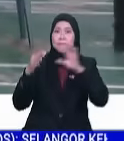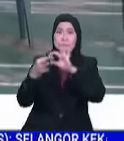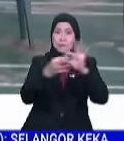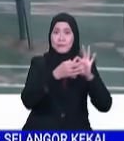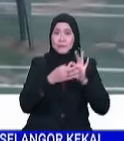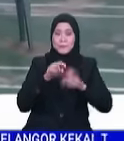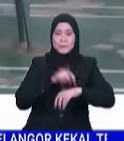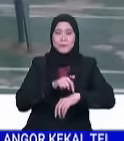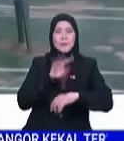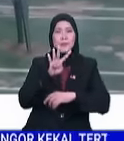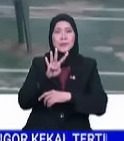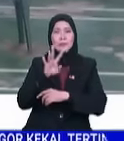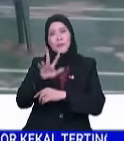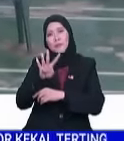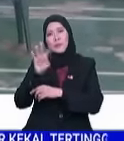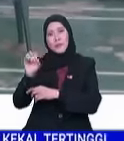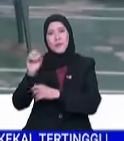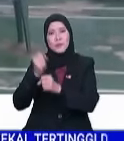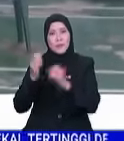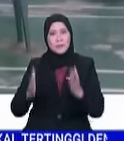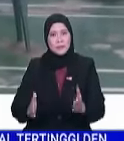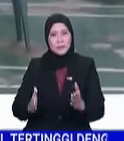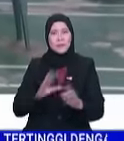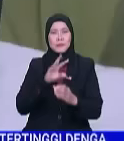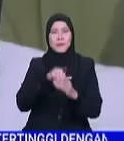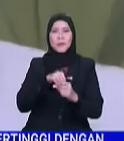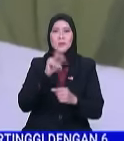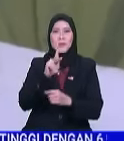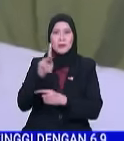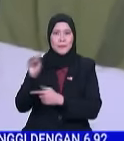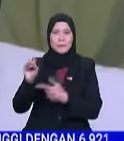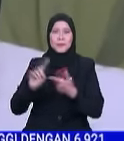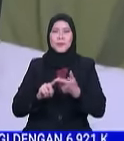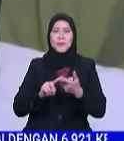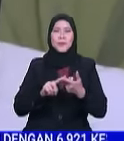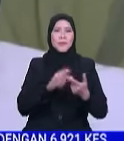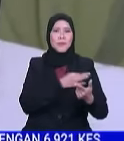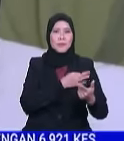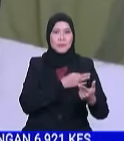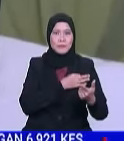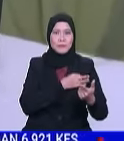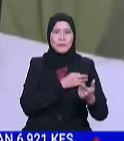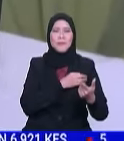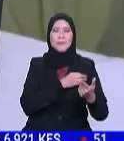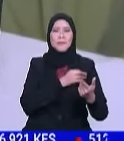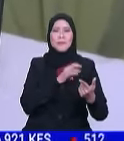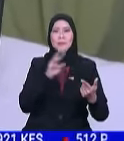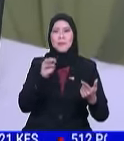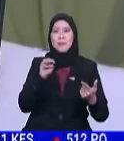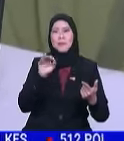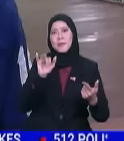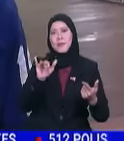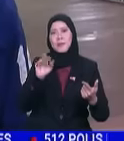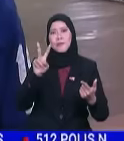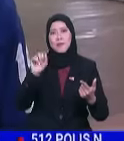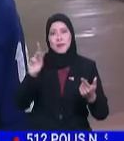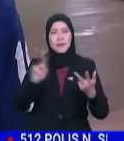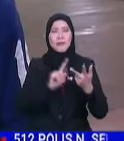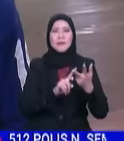kira-kira 40 petugas terdiri kaki tangan KKM, sukarelawan sokongan vaksin COVID-19 MyVac dan